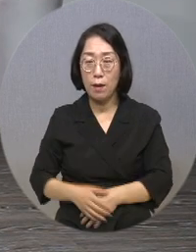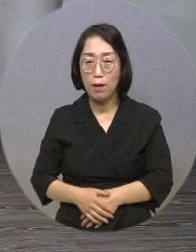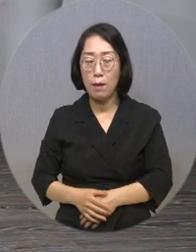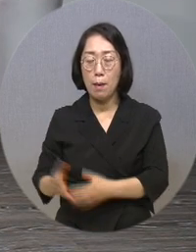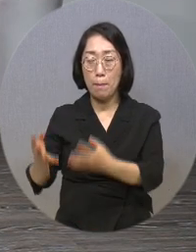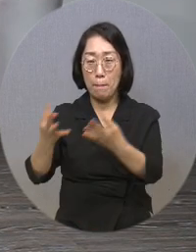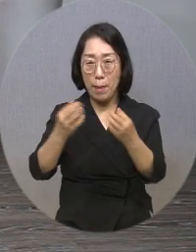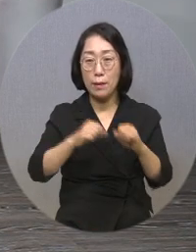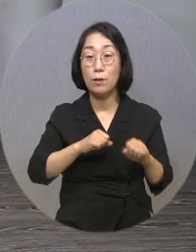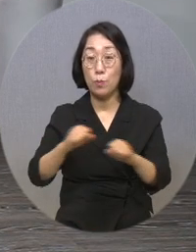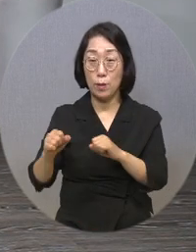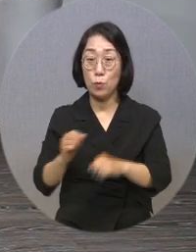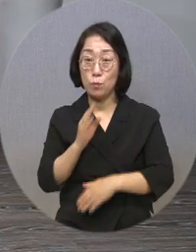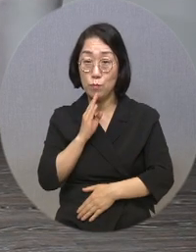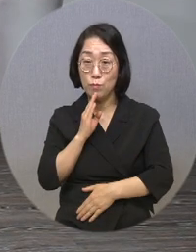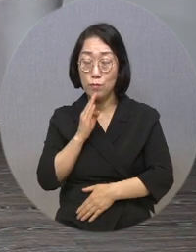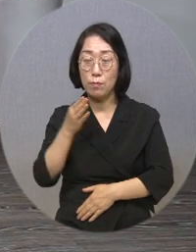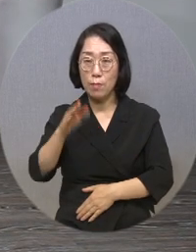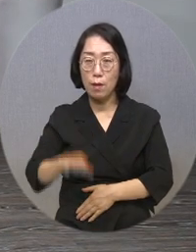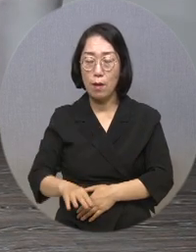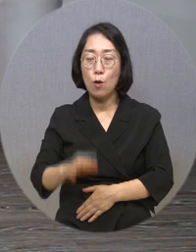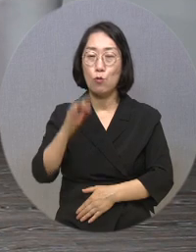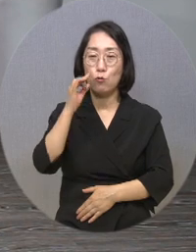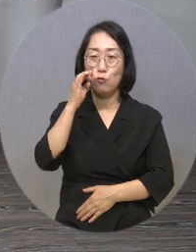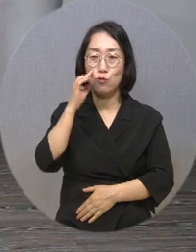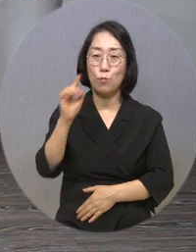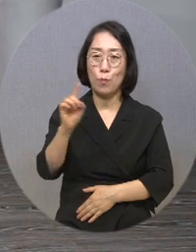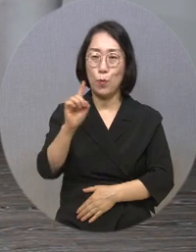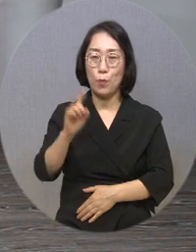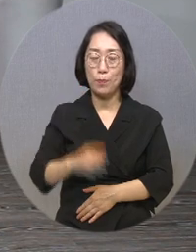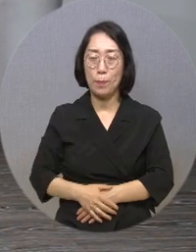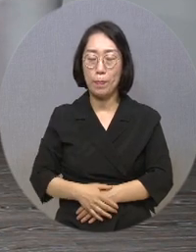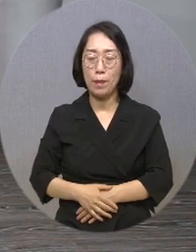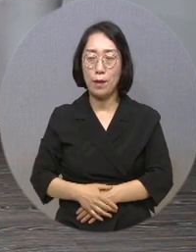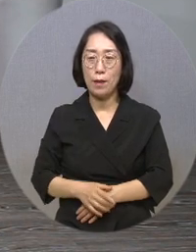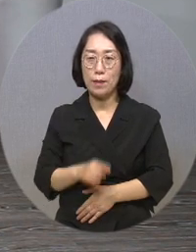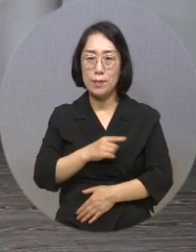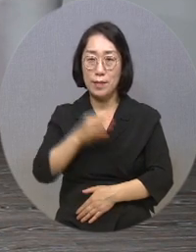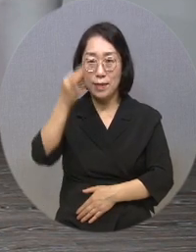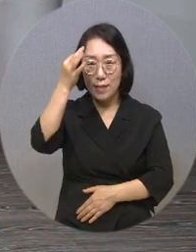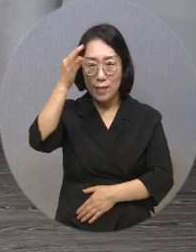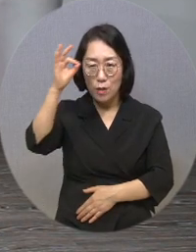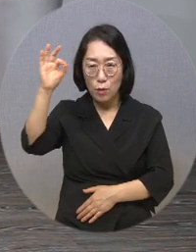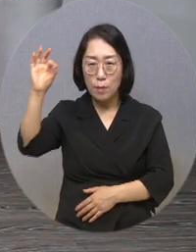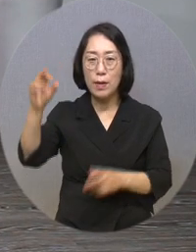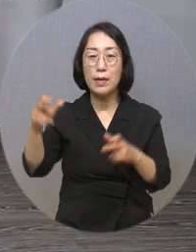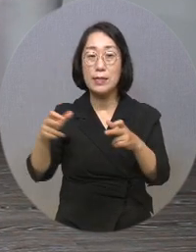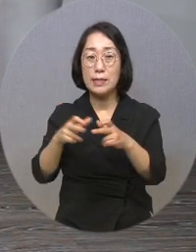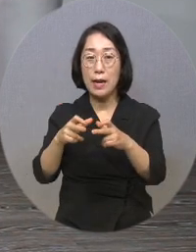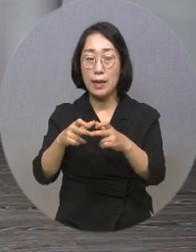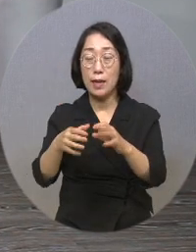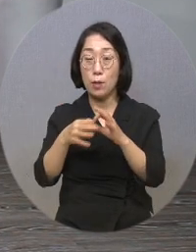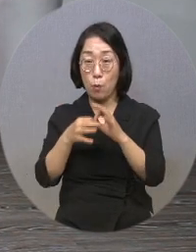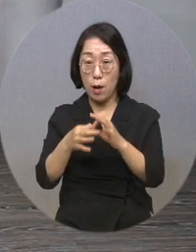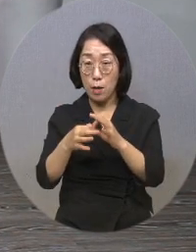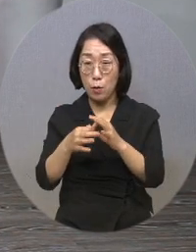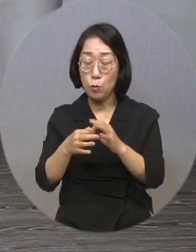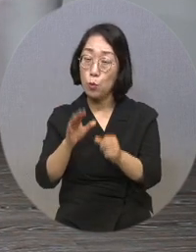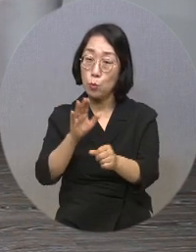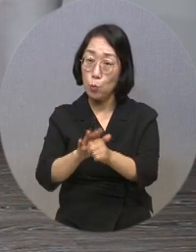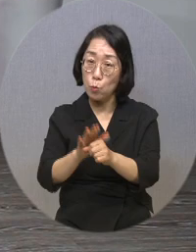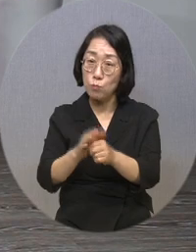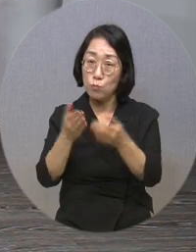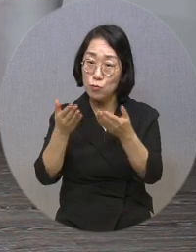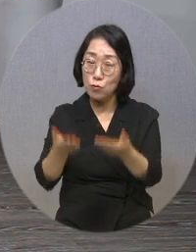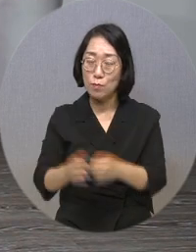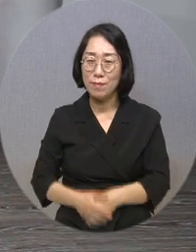많은 활동을 하셨잖아요. 근데 제가 궁금한 거는 가장 이제 기억에 남는 혹시 장애인 개선 사례가 있었는지. 네.